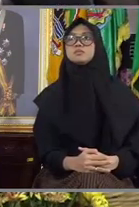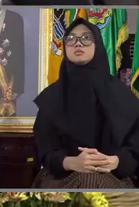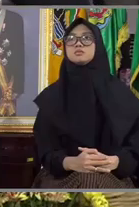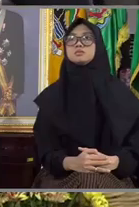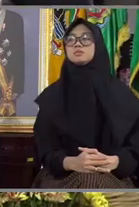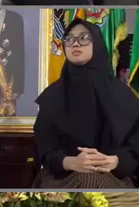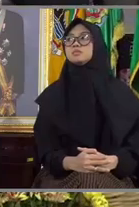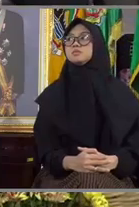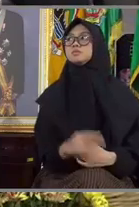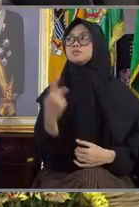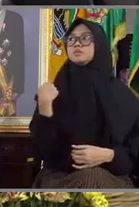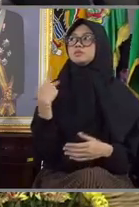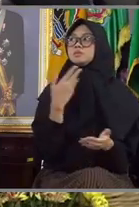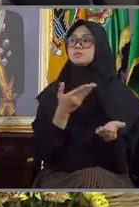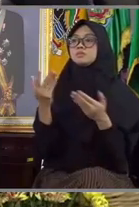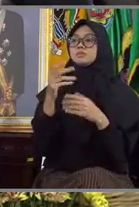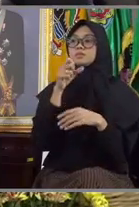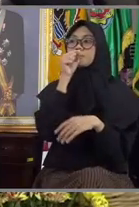yang di sebelah sana dulu, Ibu, monggo.